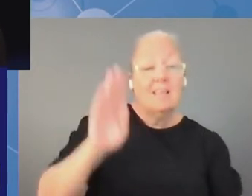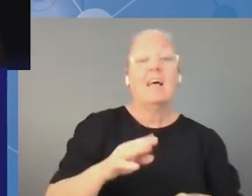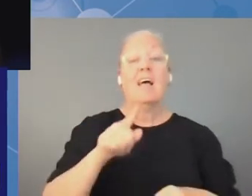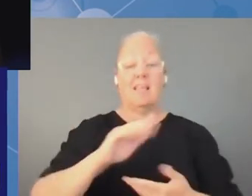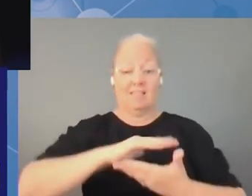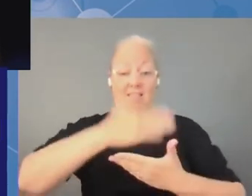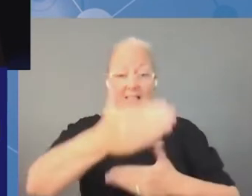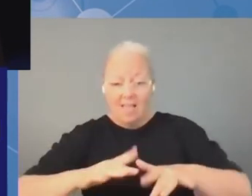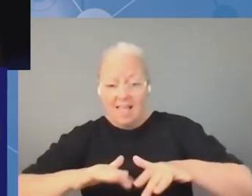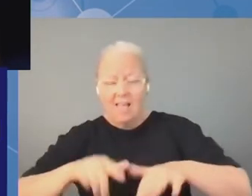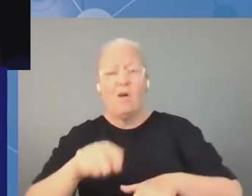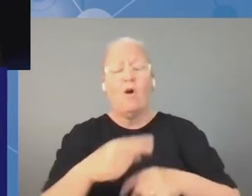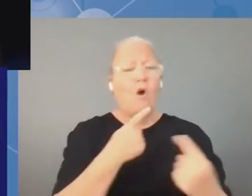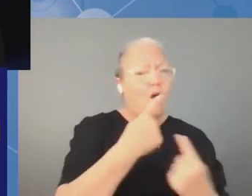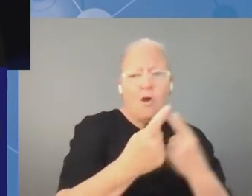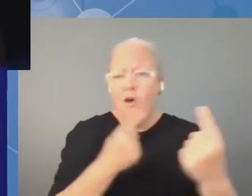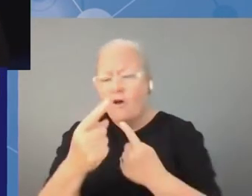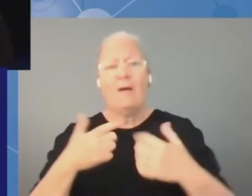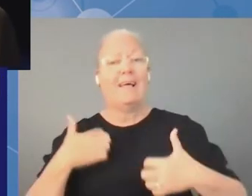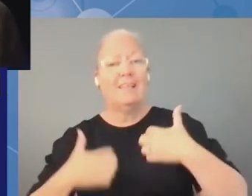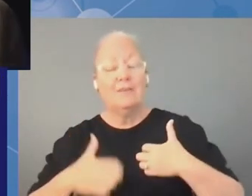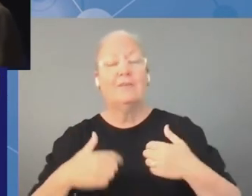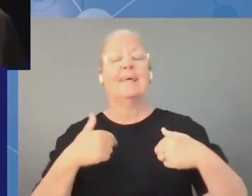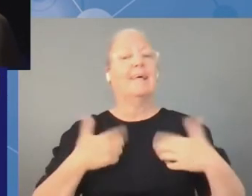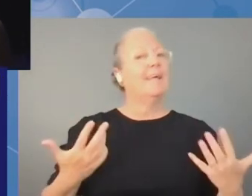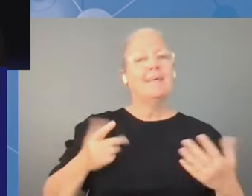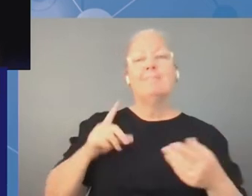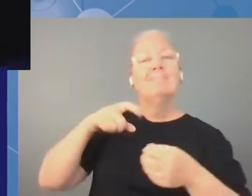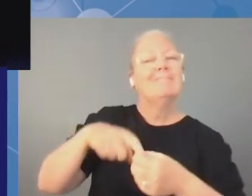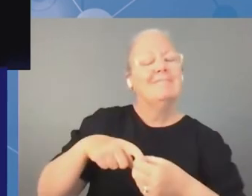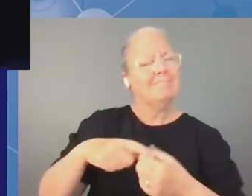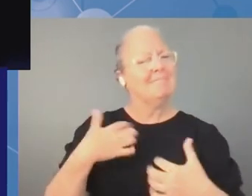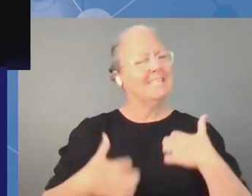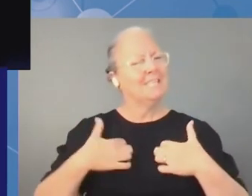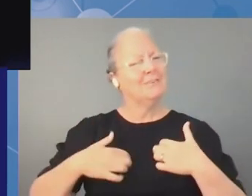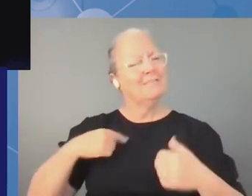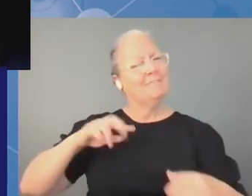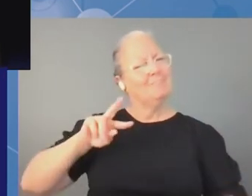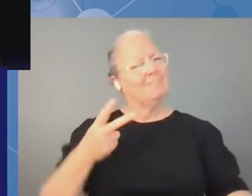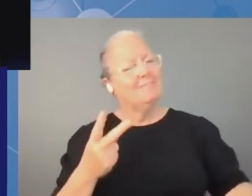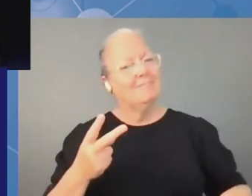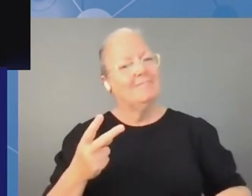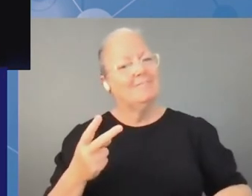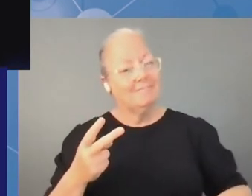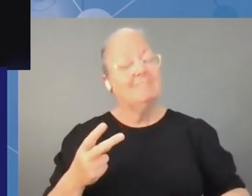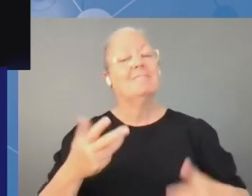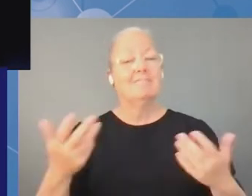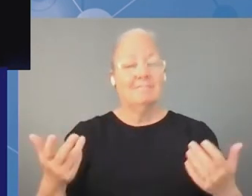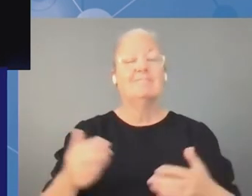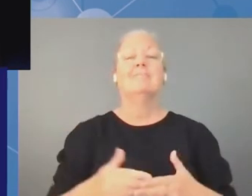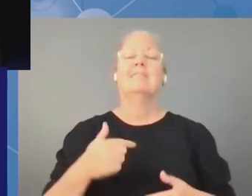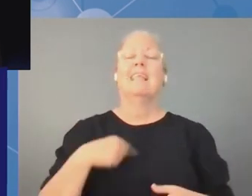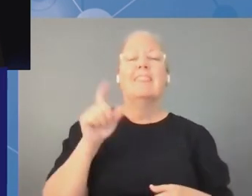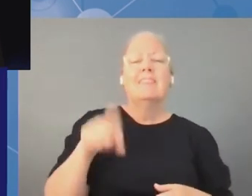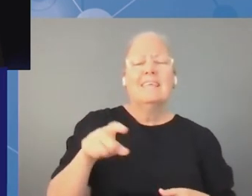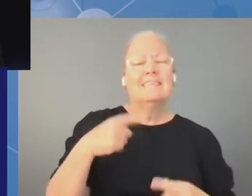هذا المنتدى، وأنا شخص أتيت شخصيا لكاتوفيتس لأن التركيز الزائد كان